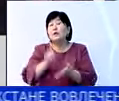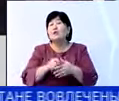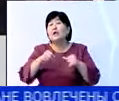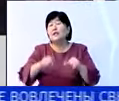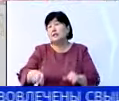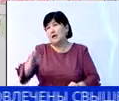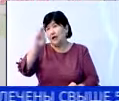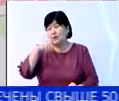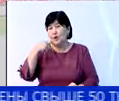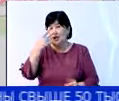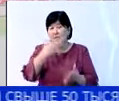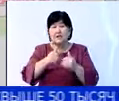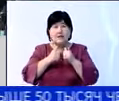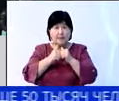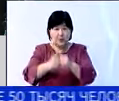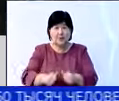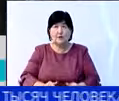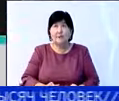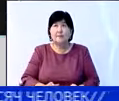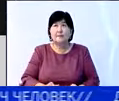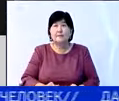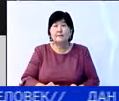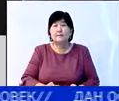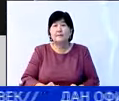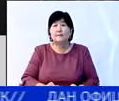рамках государственно-частного партнерства.